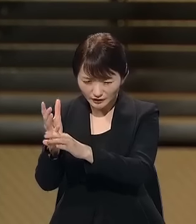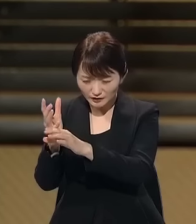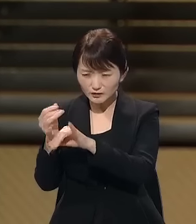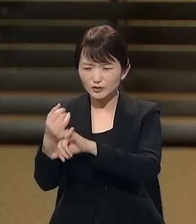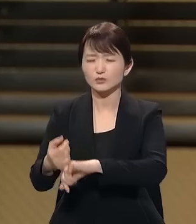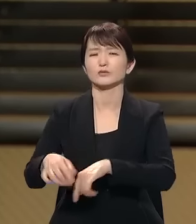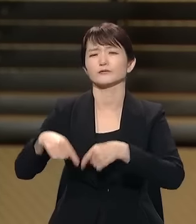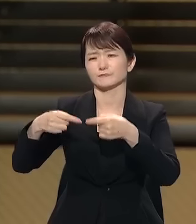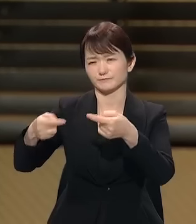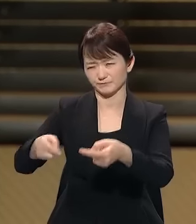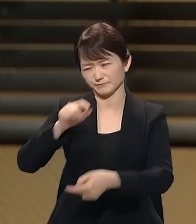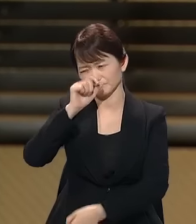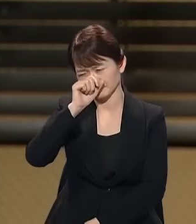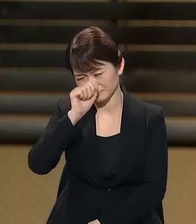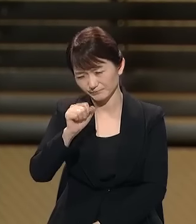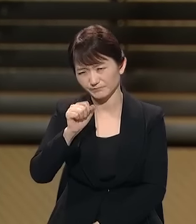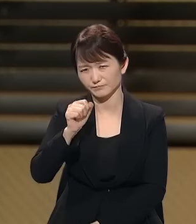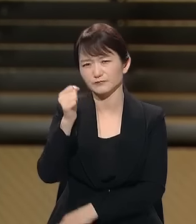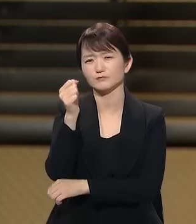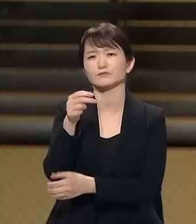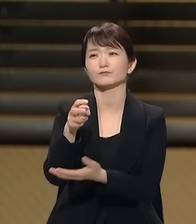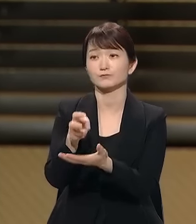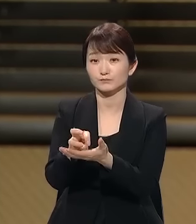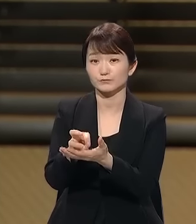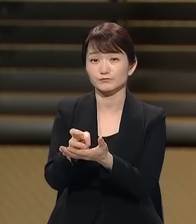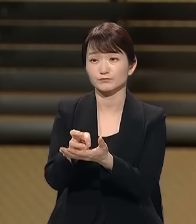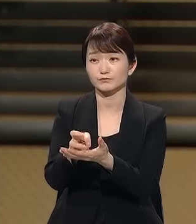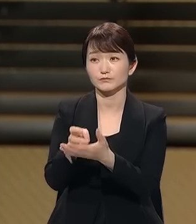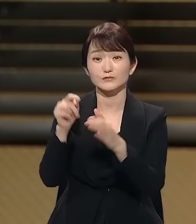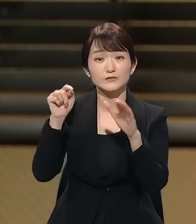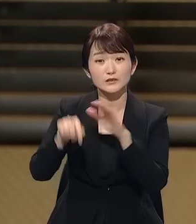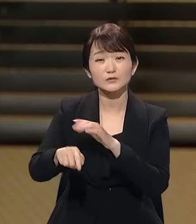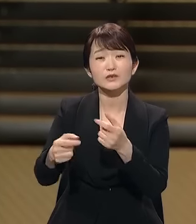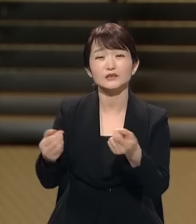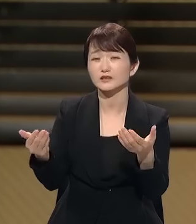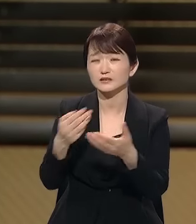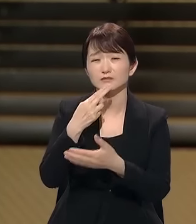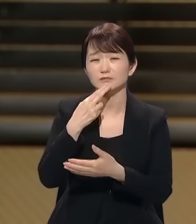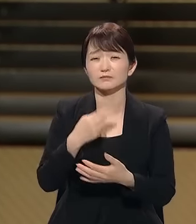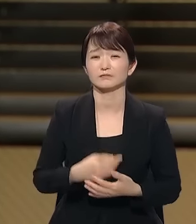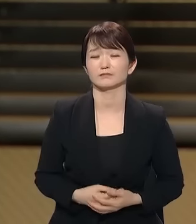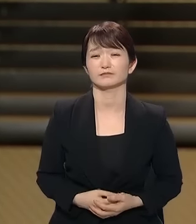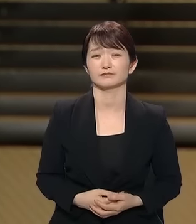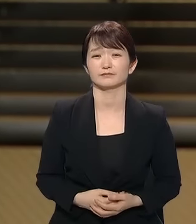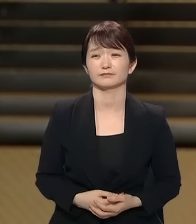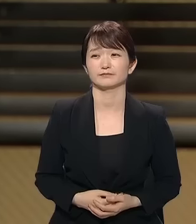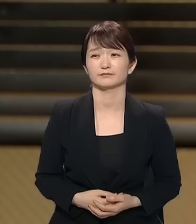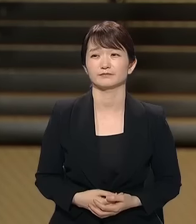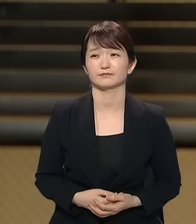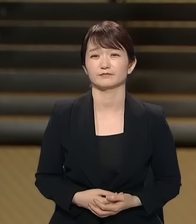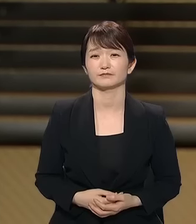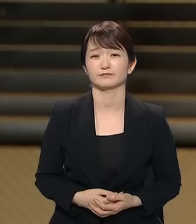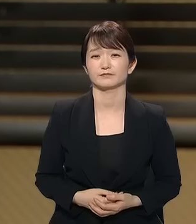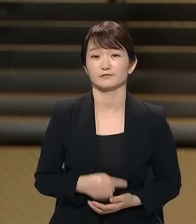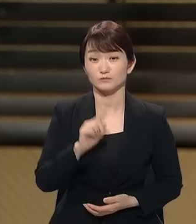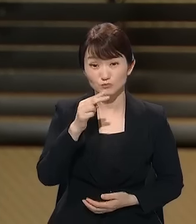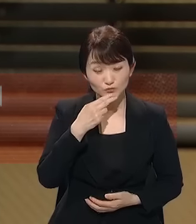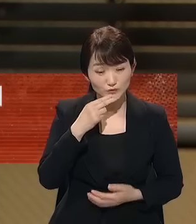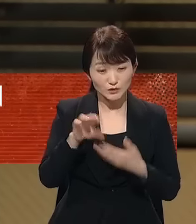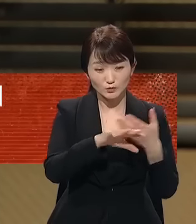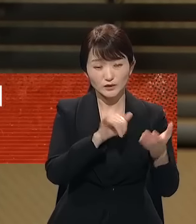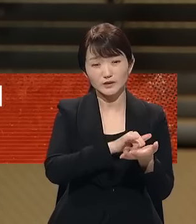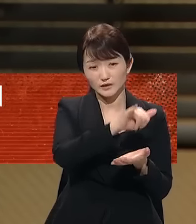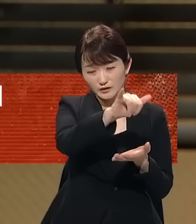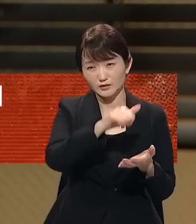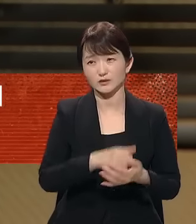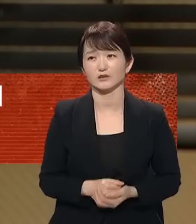좋죠. 가는 게 원칙이고 그리고 갔으면 이런 일이 없었을 텐데. 그러니까. 근데 문제는 물론 뭐 해외 있고